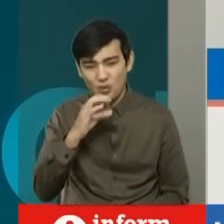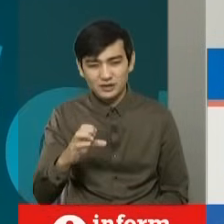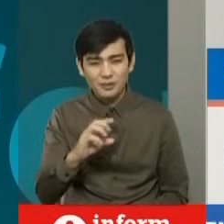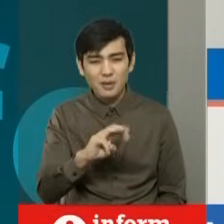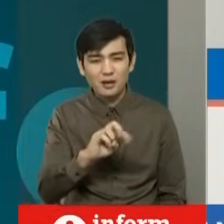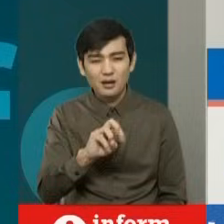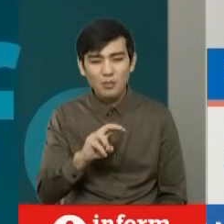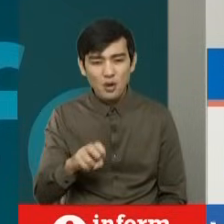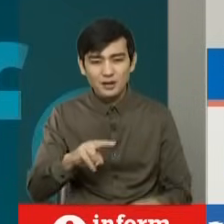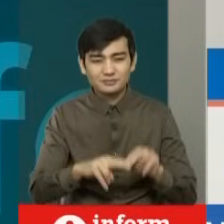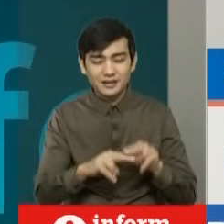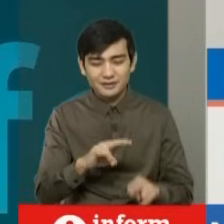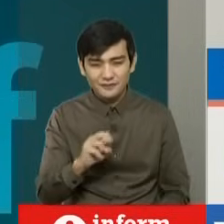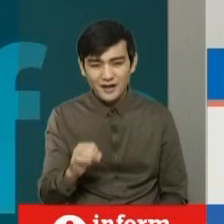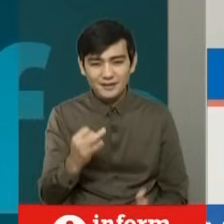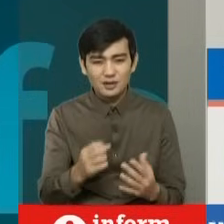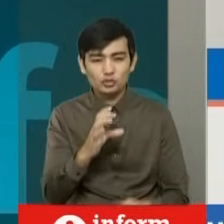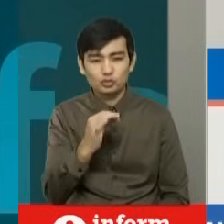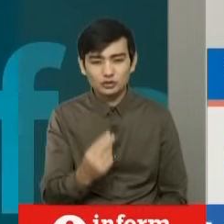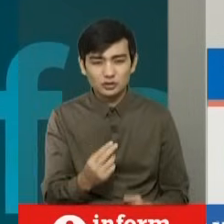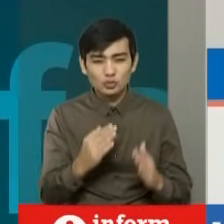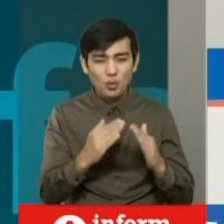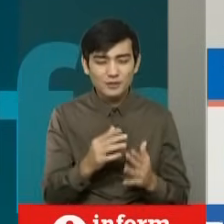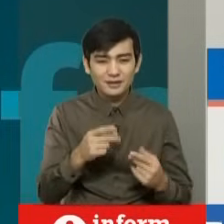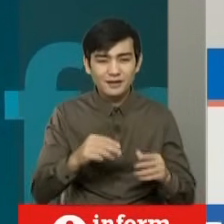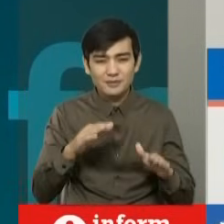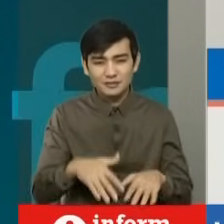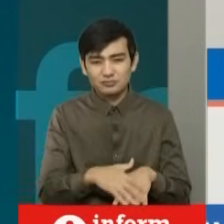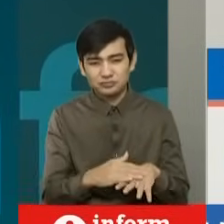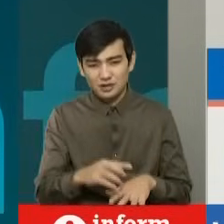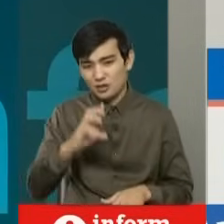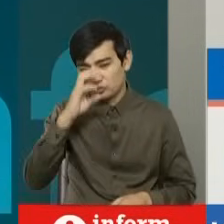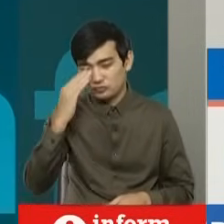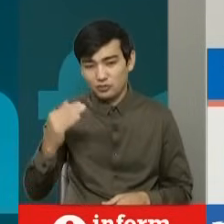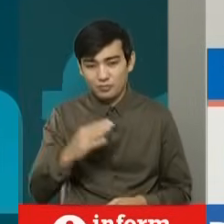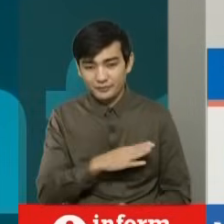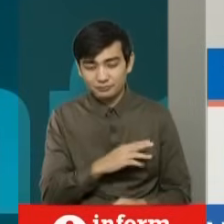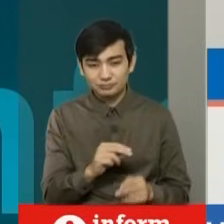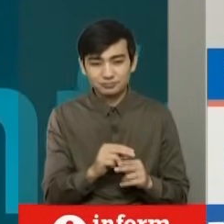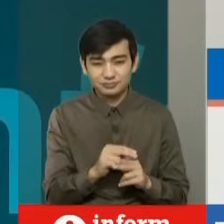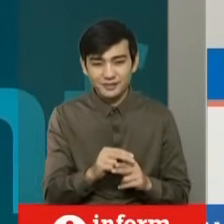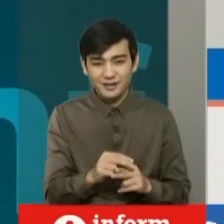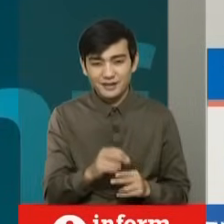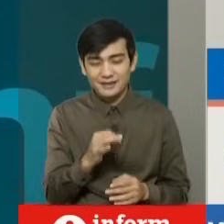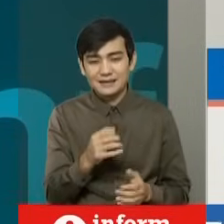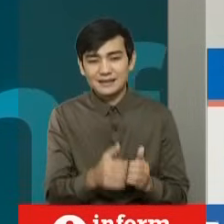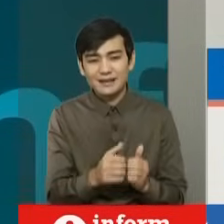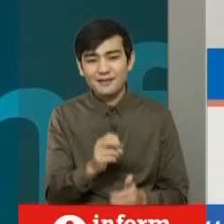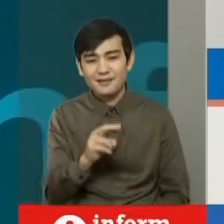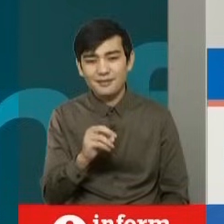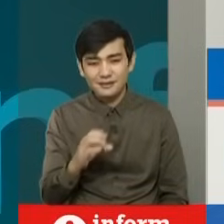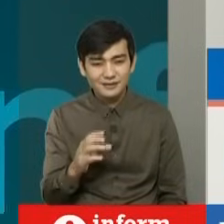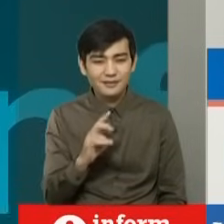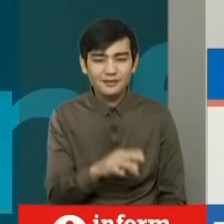гоно социальное жильё в первую очередь наверное массово должно строить государство то есть не средний класс не